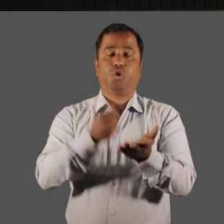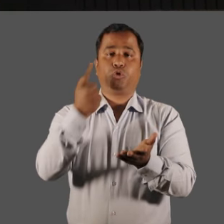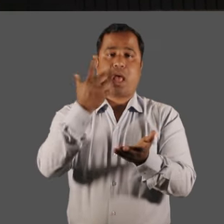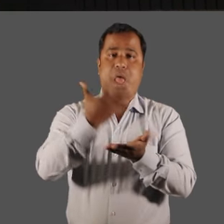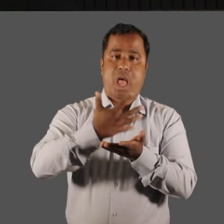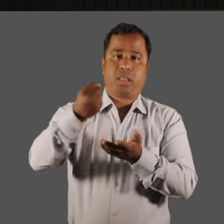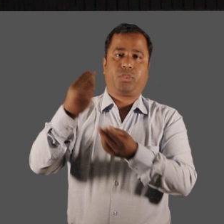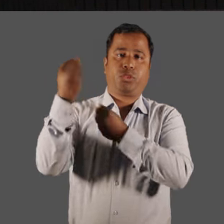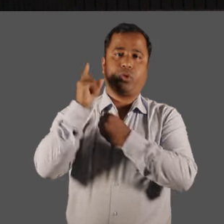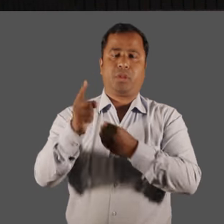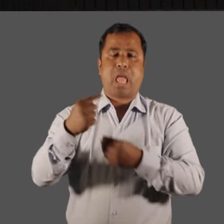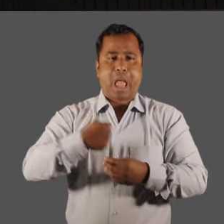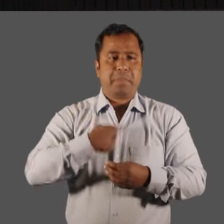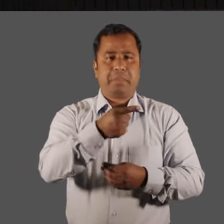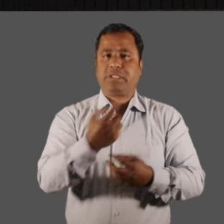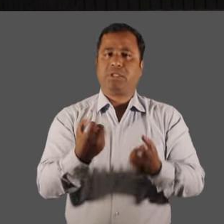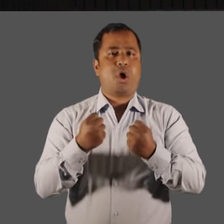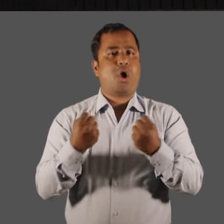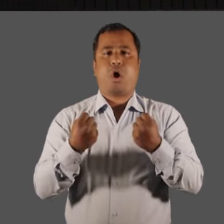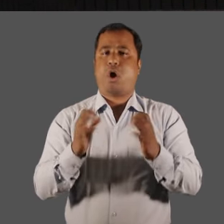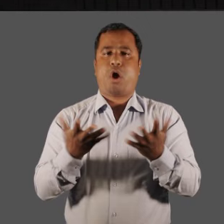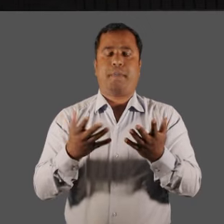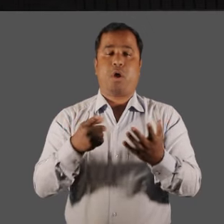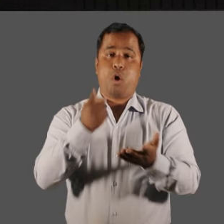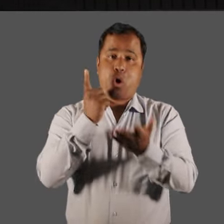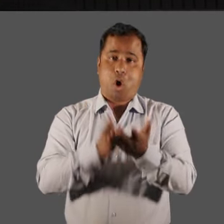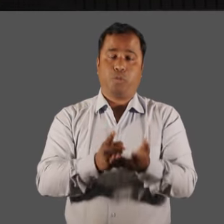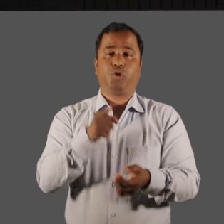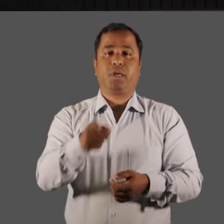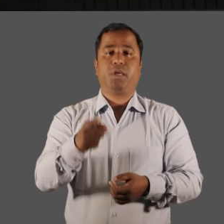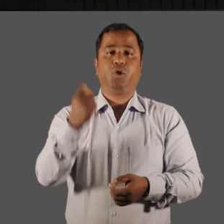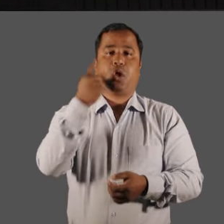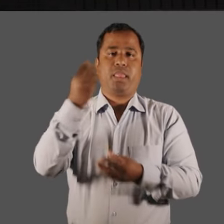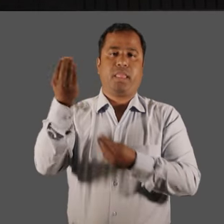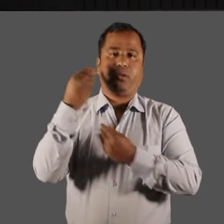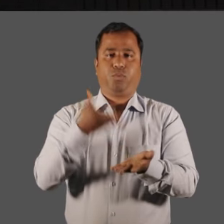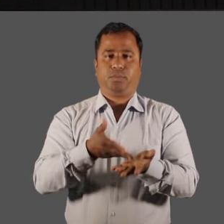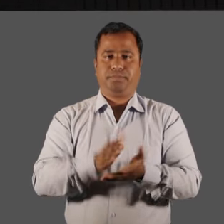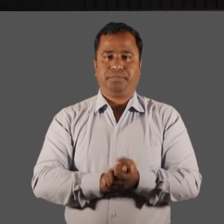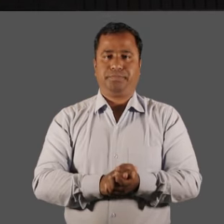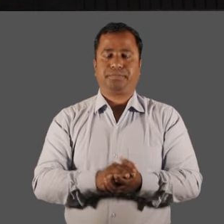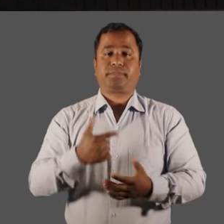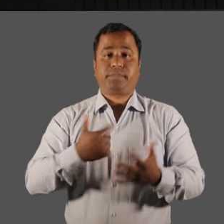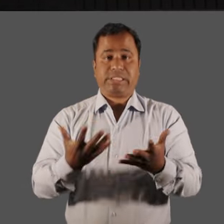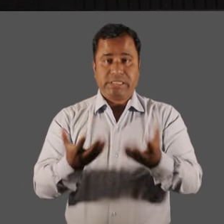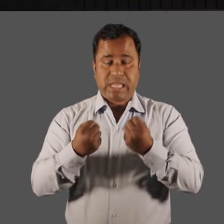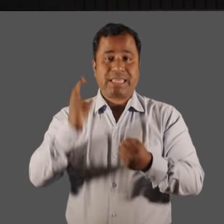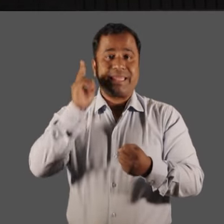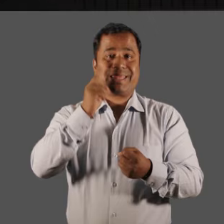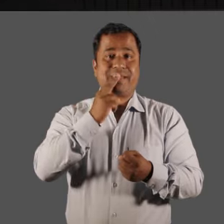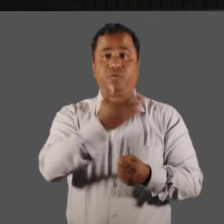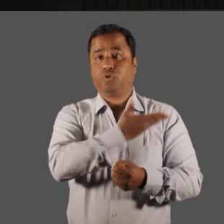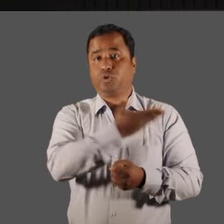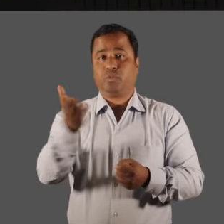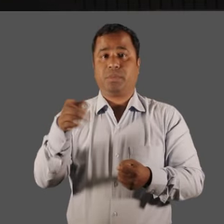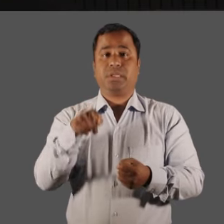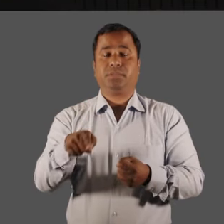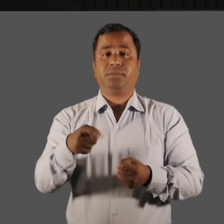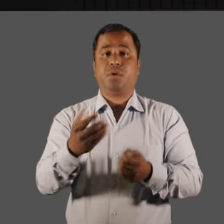আমি আপনি চাইলে তো আসলে হবে না এটা। এবং আরেকটা যেটা ব্যাপার আমি চাই, যে আমাদের শ্রবণ প্রতিবন্ধী মানুষরা যারা,